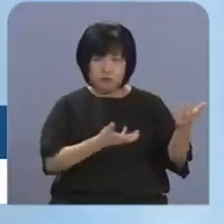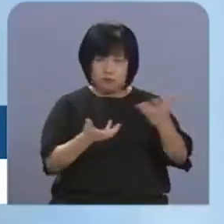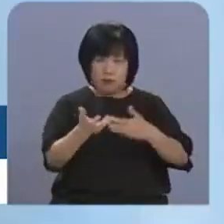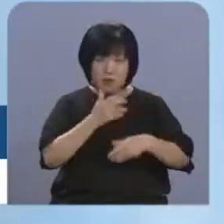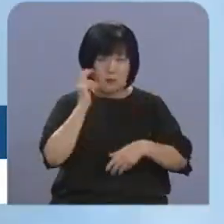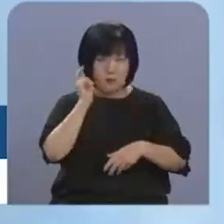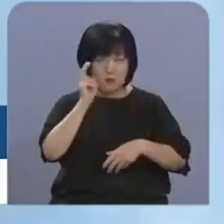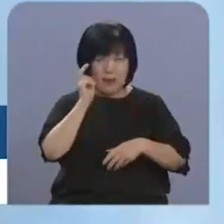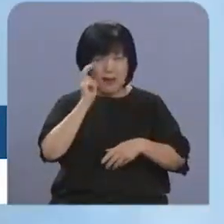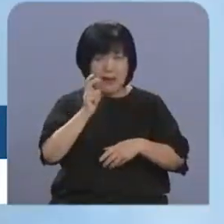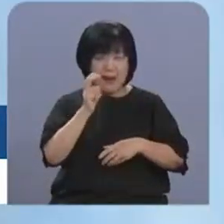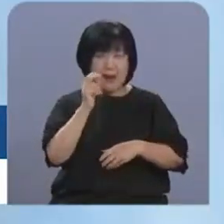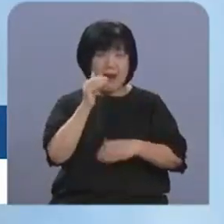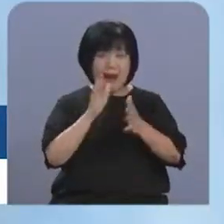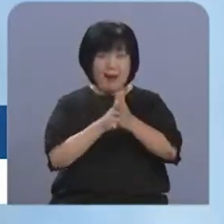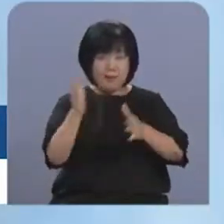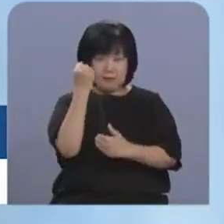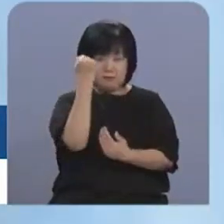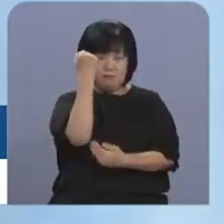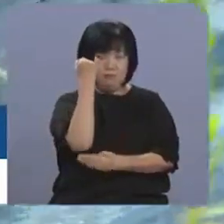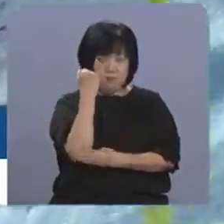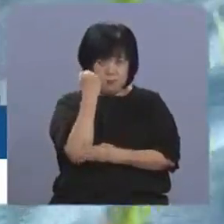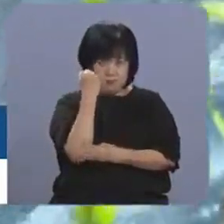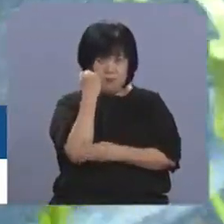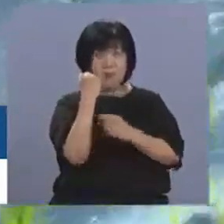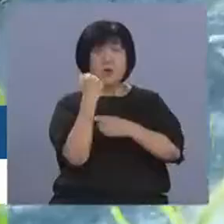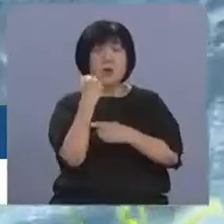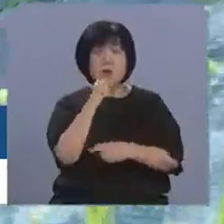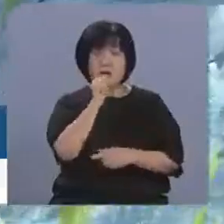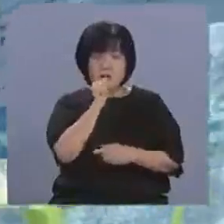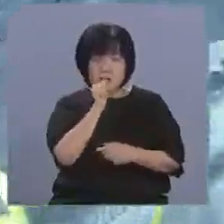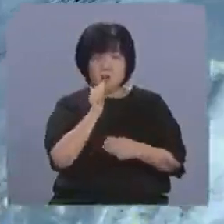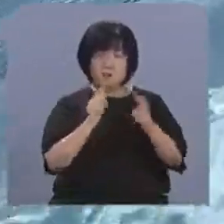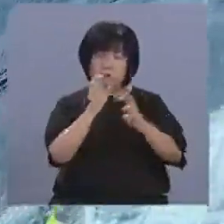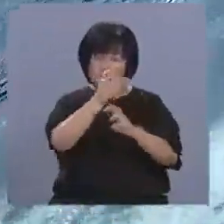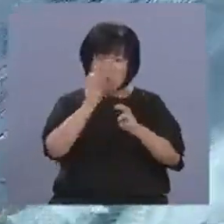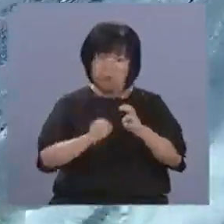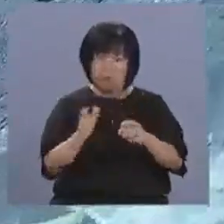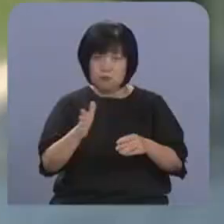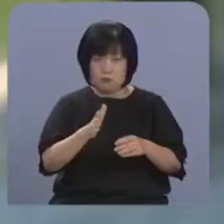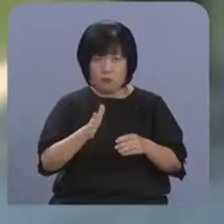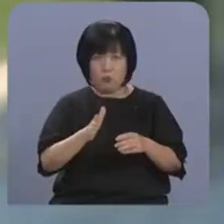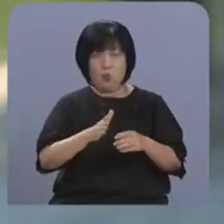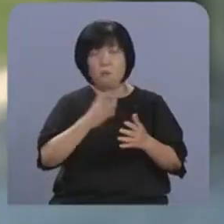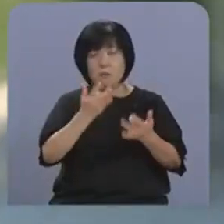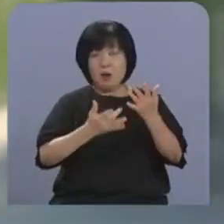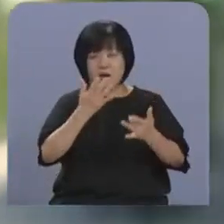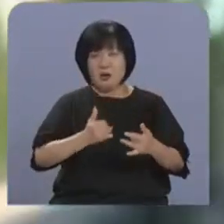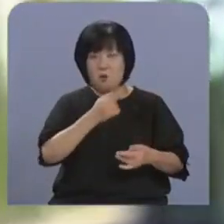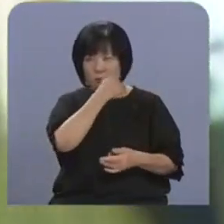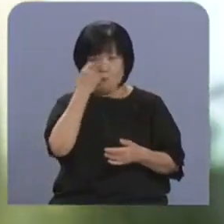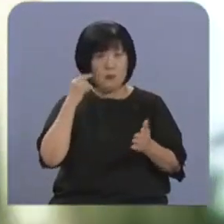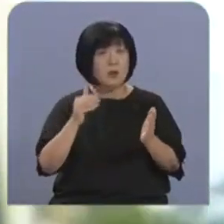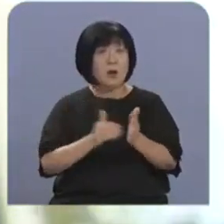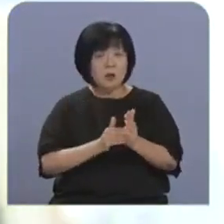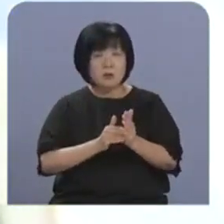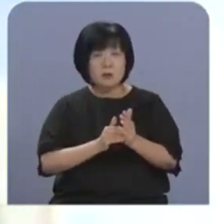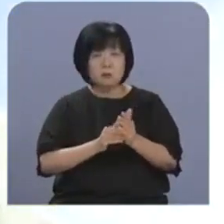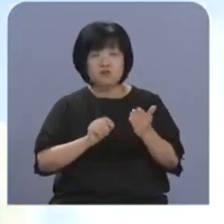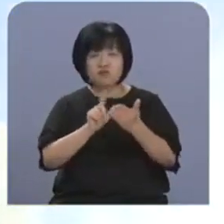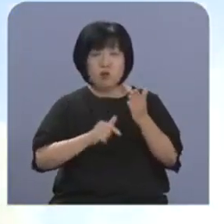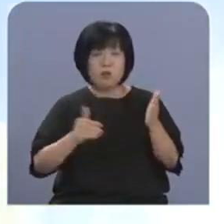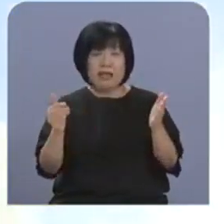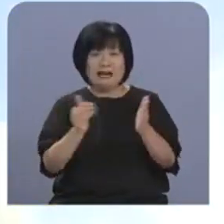아파트를 떠받치는 무량판 기둥의 철근 30% 가까이가 빠진 것으로 드러났습니다. 부산시는 다음 달까지